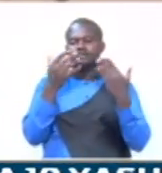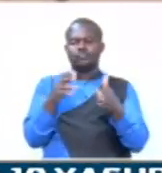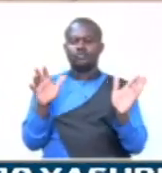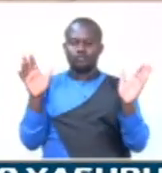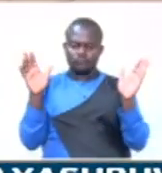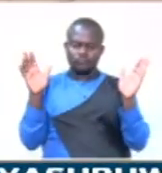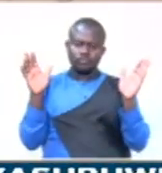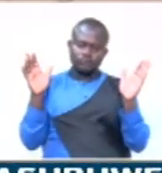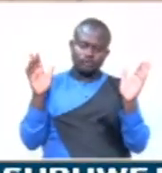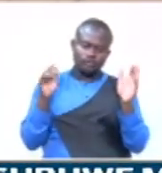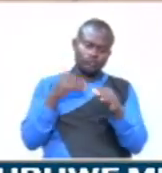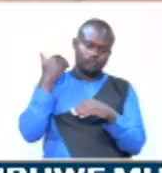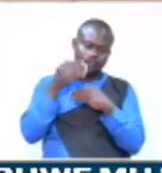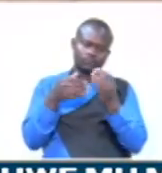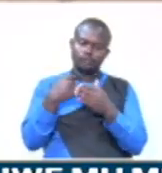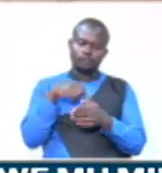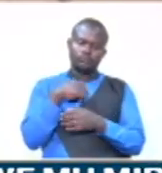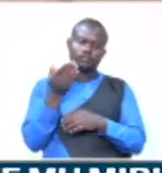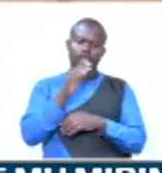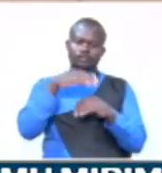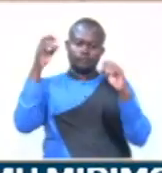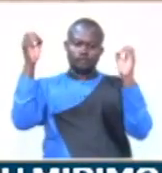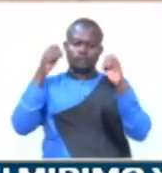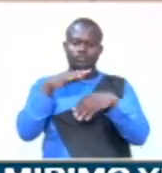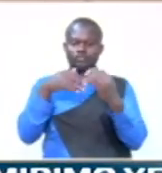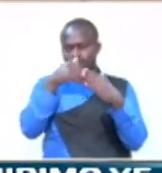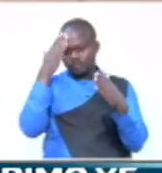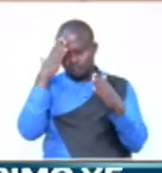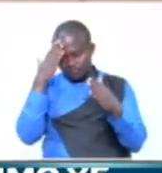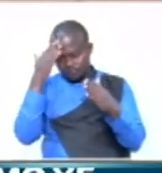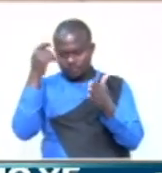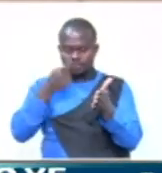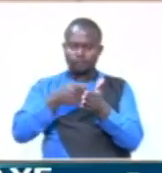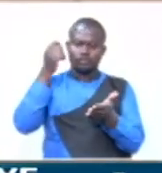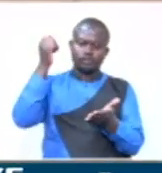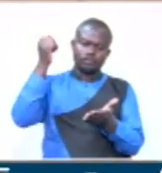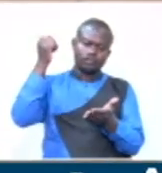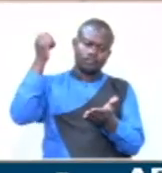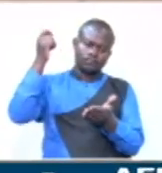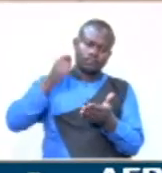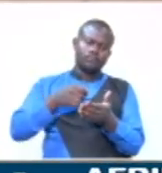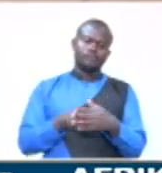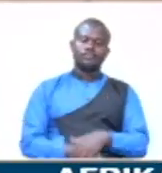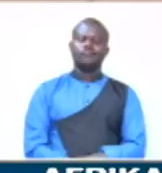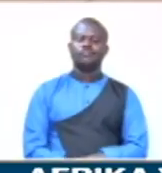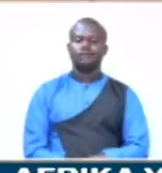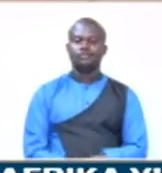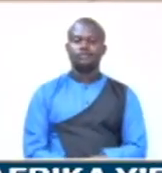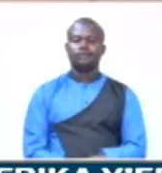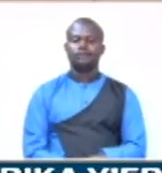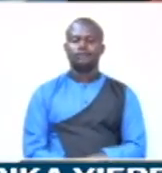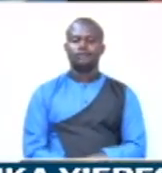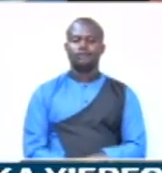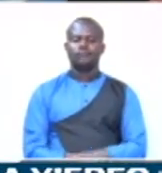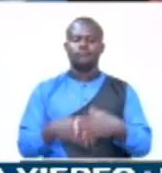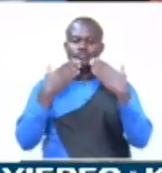rurangiriye ko tuzagaruka i Kigali tumenye ngo bamukatiye bafata ubuhe mwanzuro. Yego